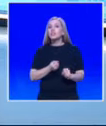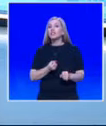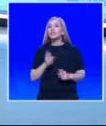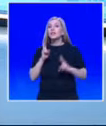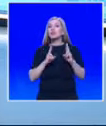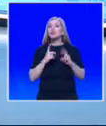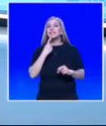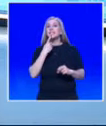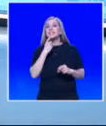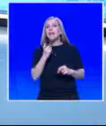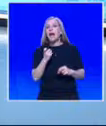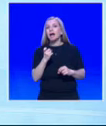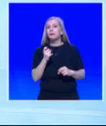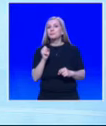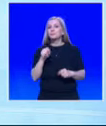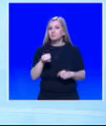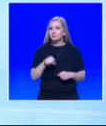за?